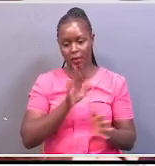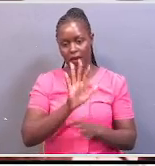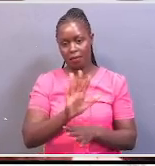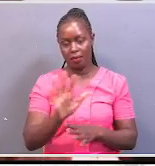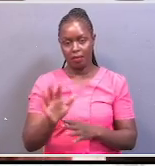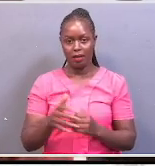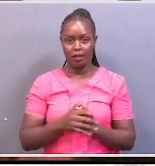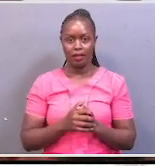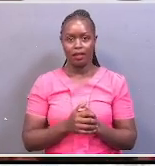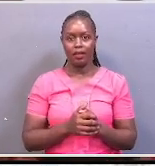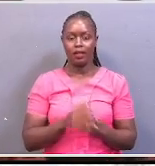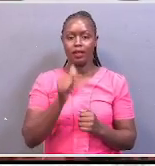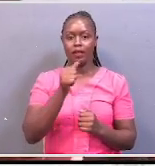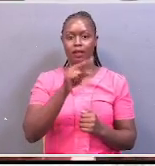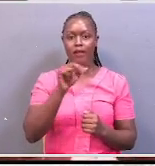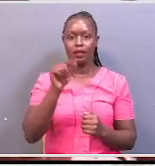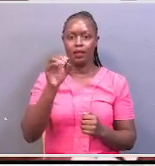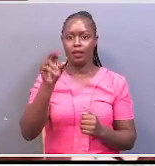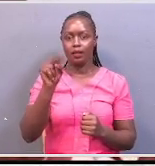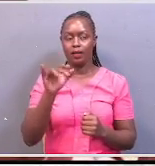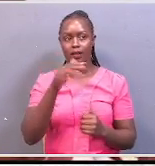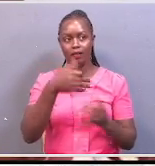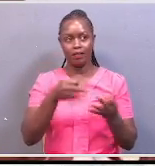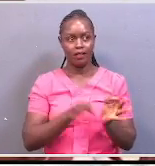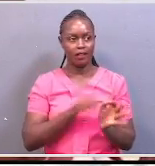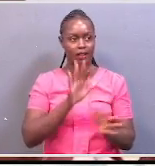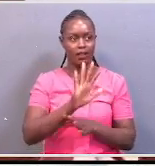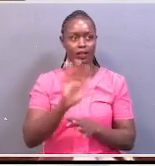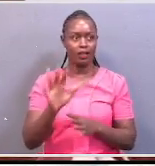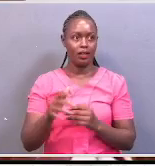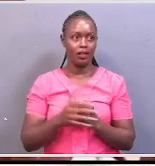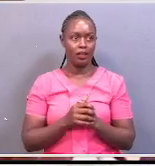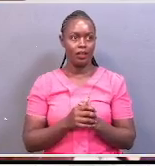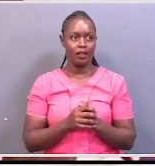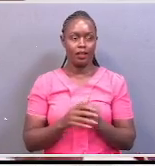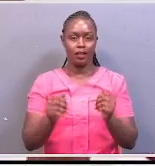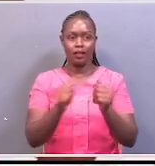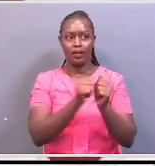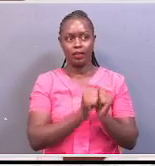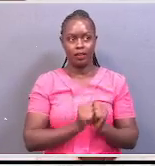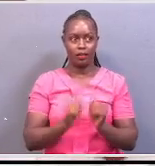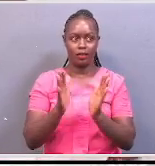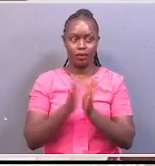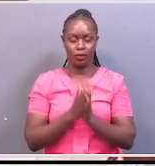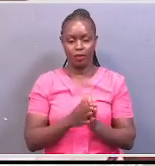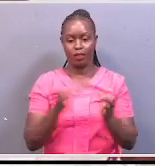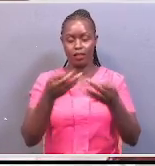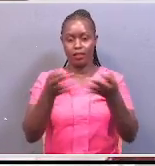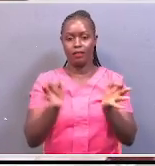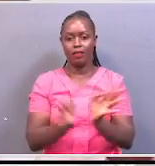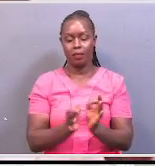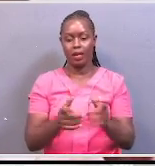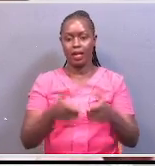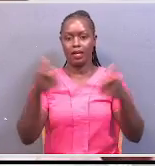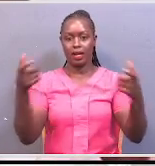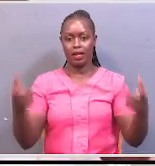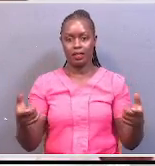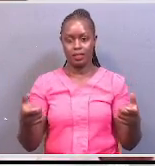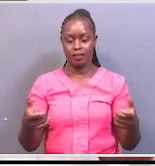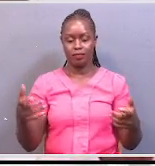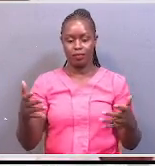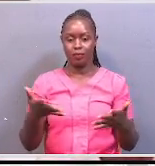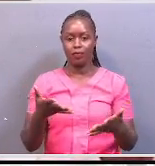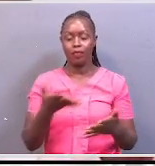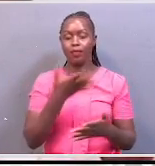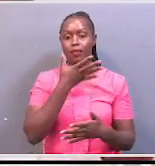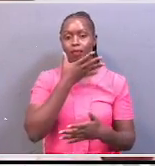yako, Anthony na familia yako, pamoja na extended family ya mzee